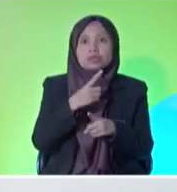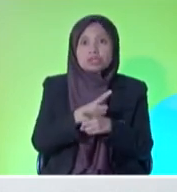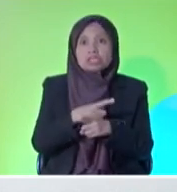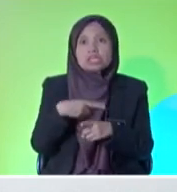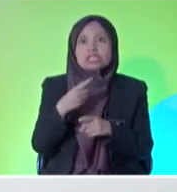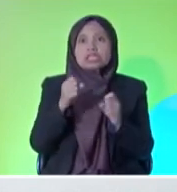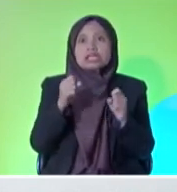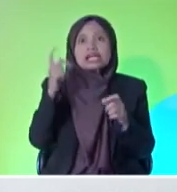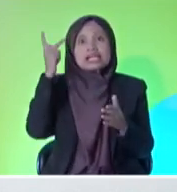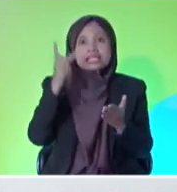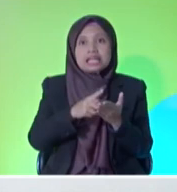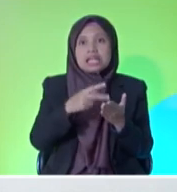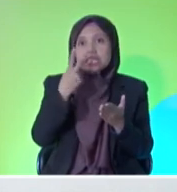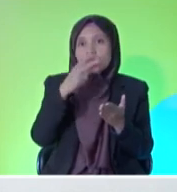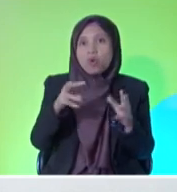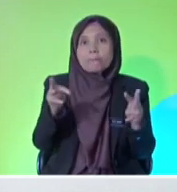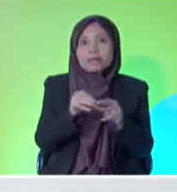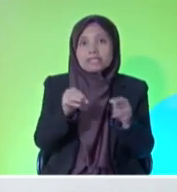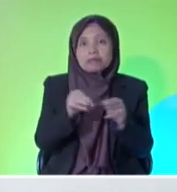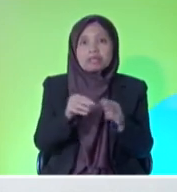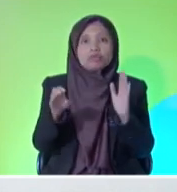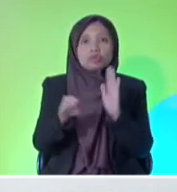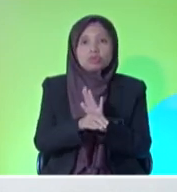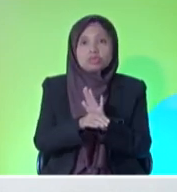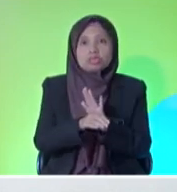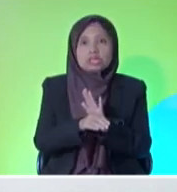berbagai segi Oke contohnya kita beli